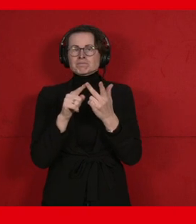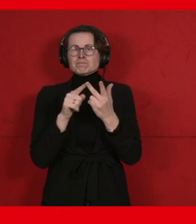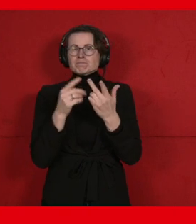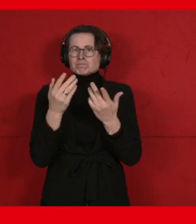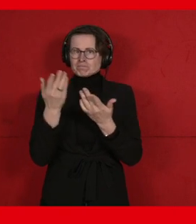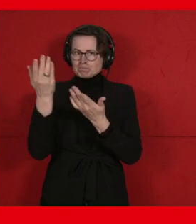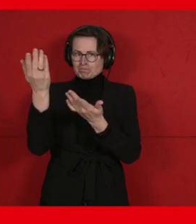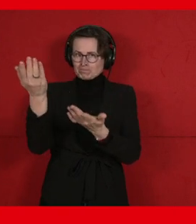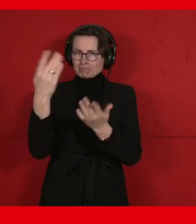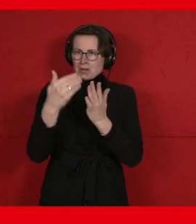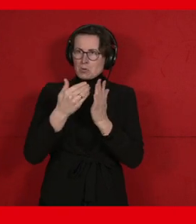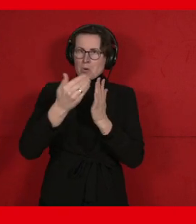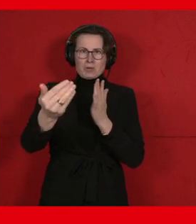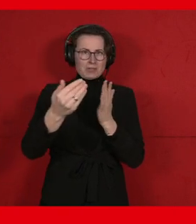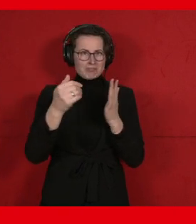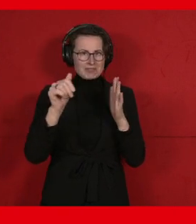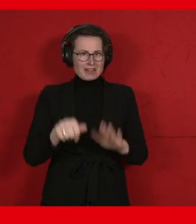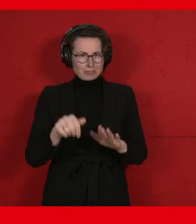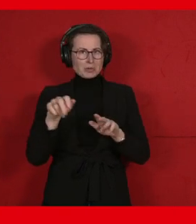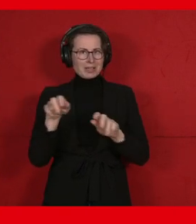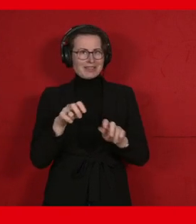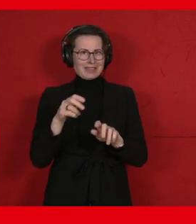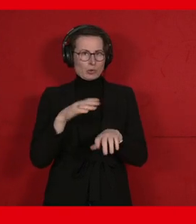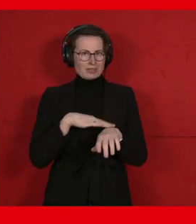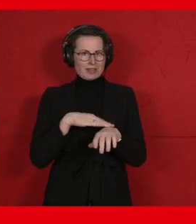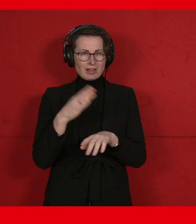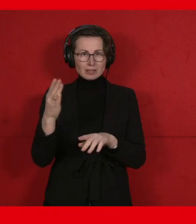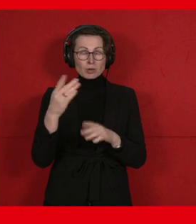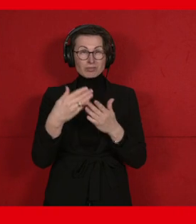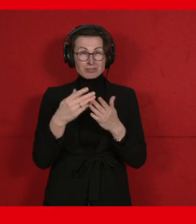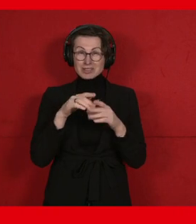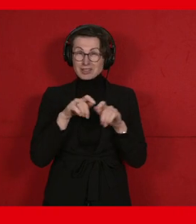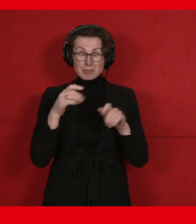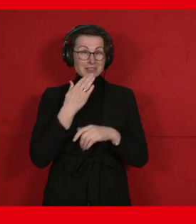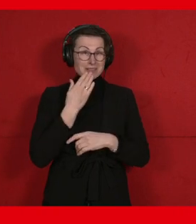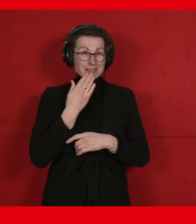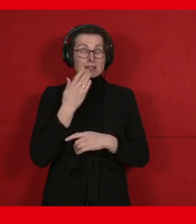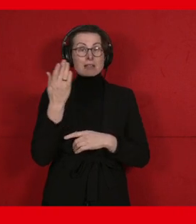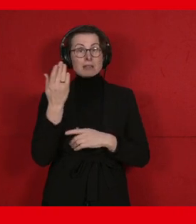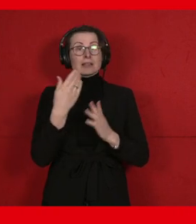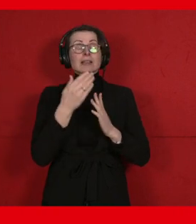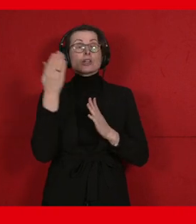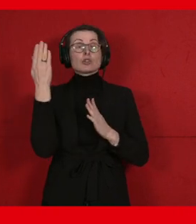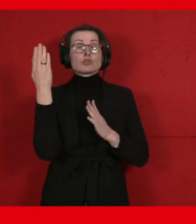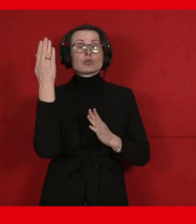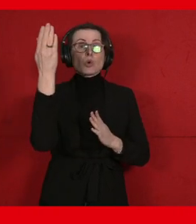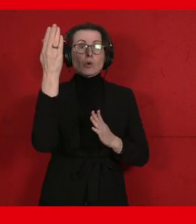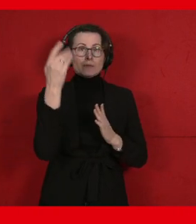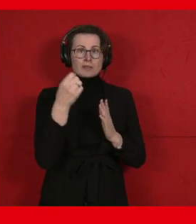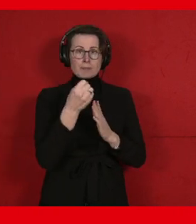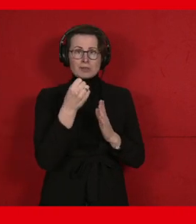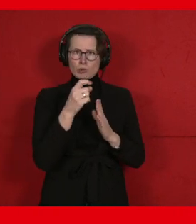Ihr regiert ja jetzt auch noch ein halbes Jahr lang und ich würde mir wünschen, bei aller Dringlichkeit, die dieses Thema hat, dass diese Zukunftsmissionen nicht